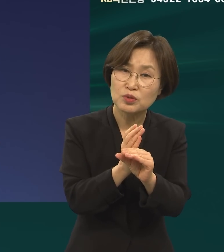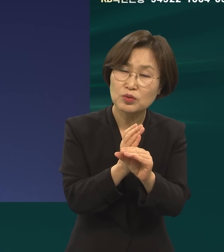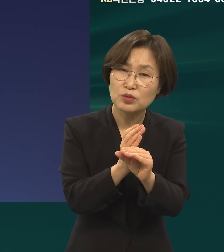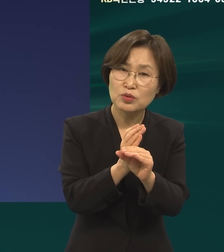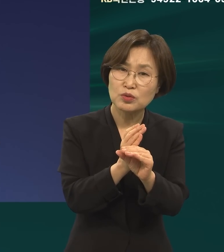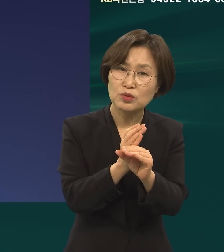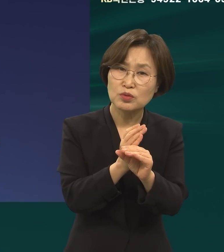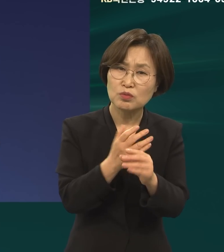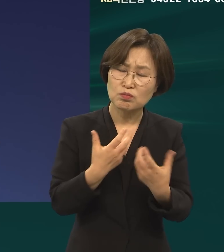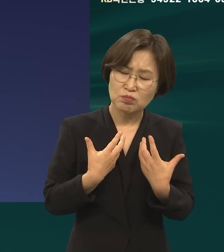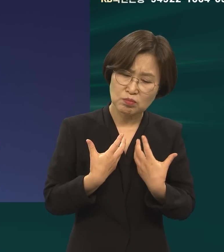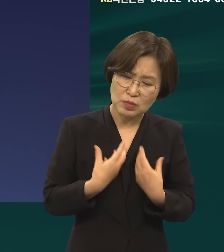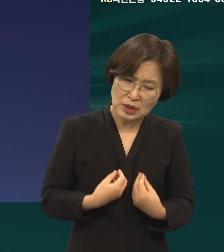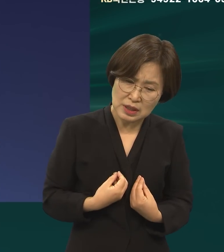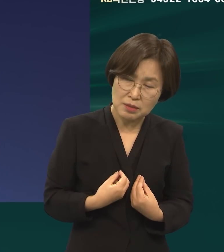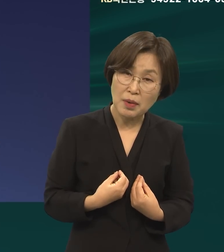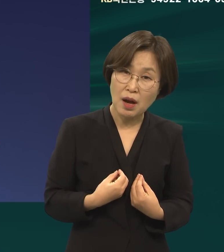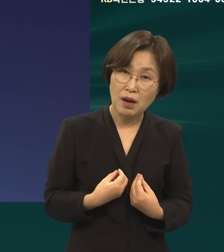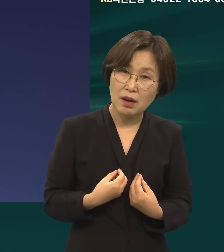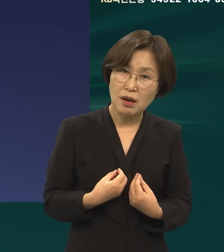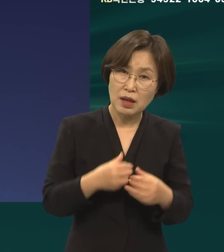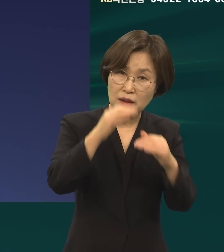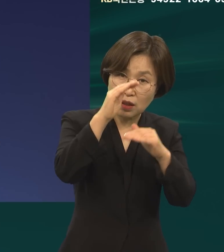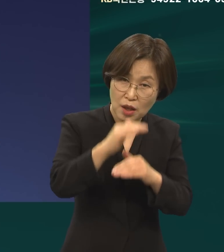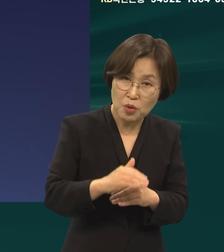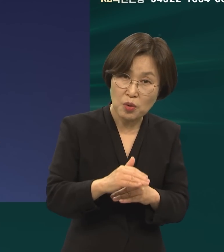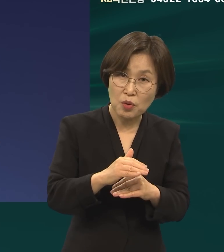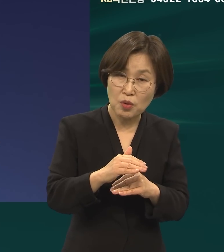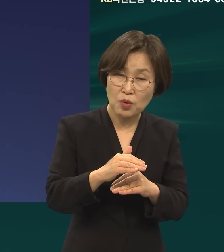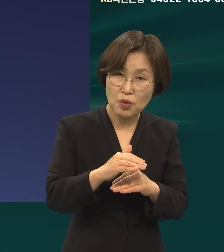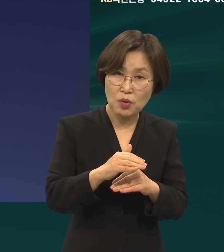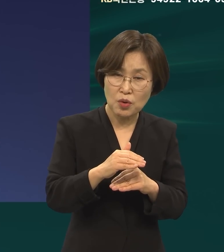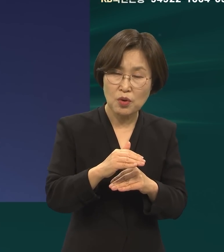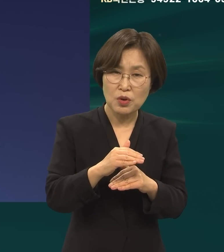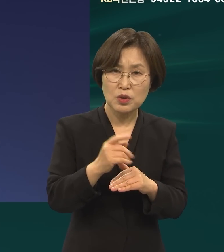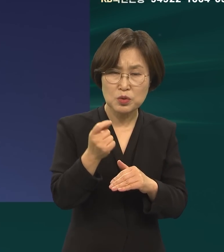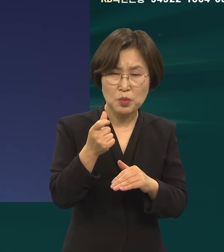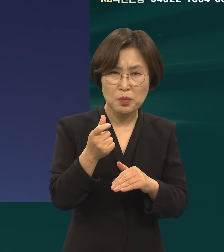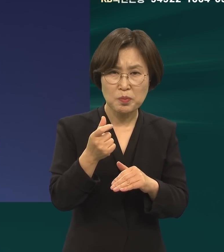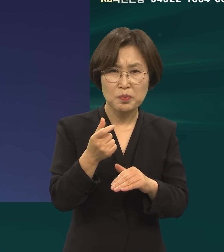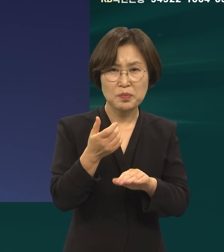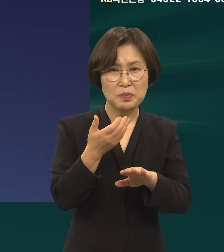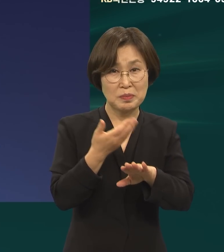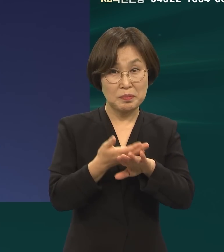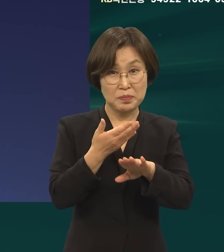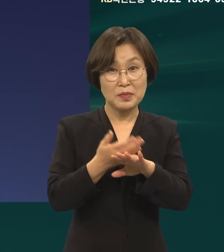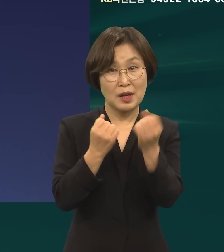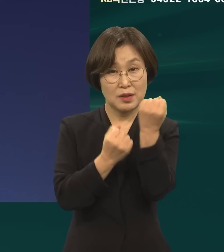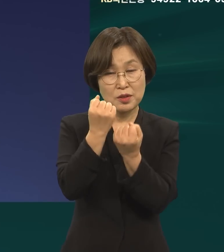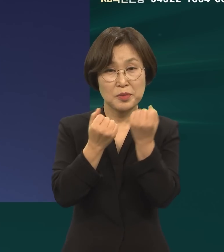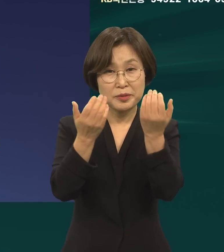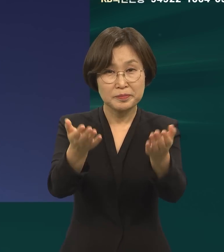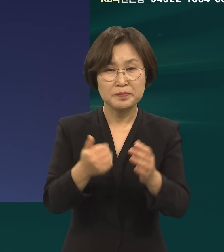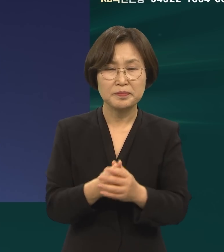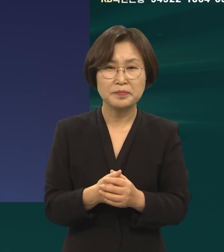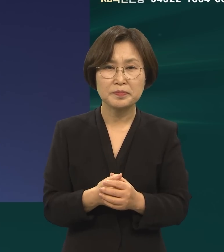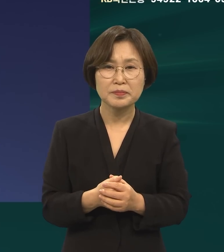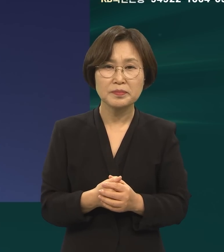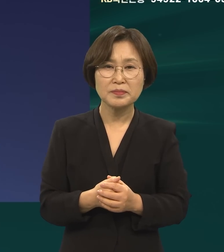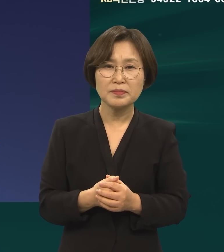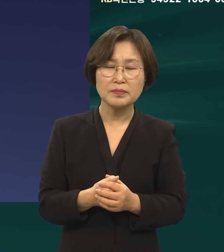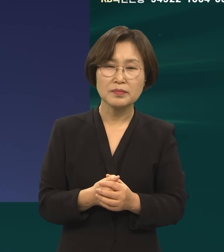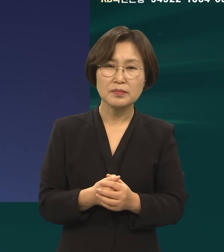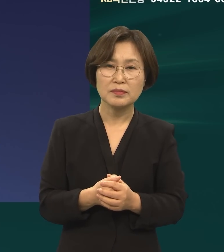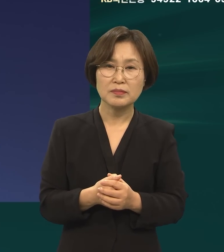이들이 실망하고 있는 것을 성경은 물론 보여주고 있지만 전혀 다른 관점으로 지금 또 한 번 보는 겁니다. 이 또 하나의 관점은 뭐냐면